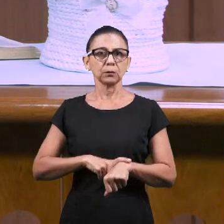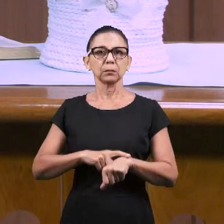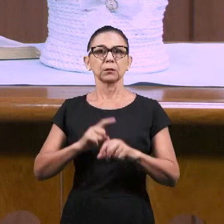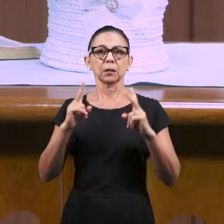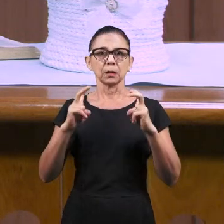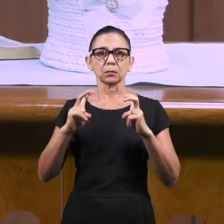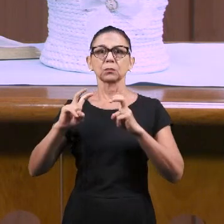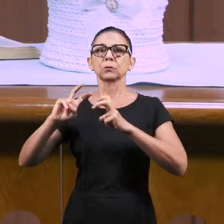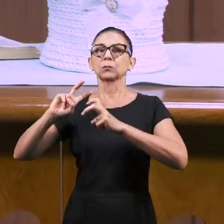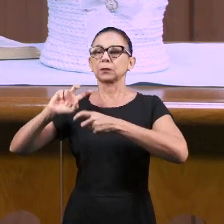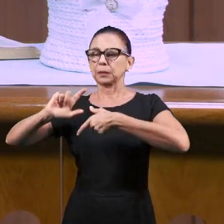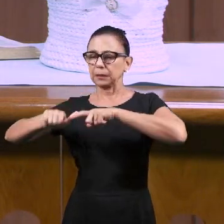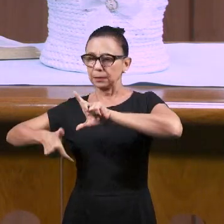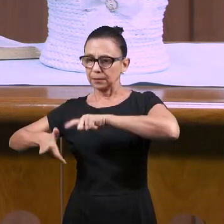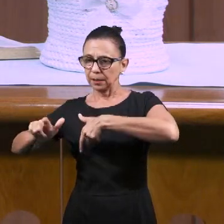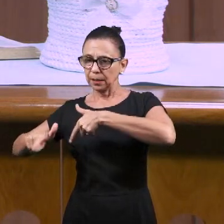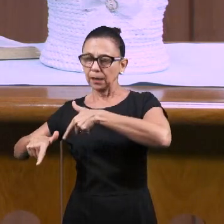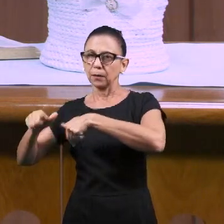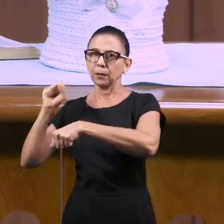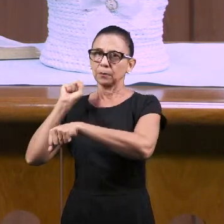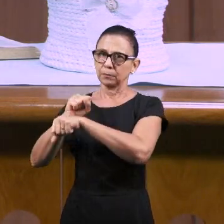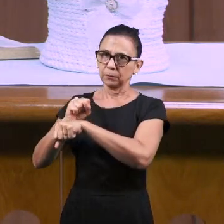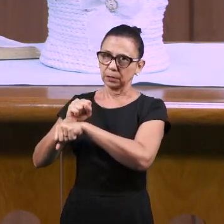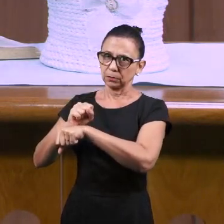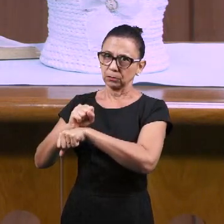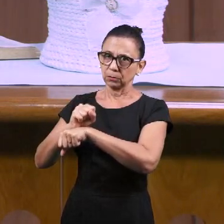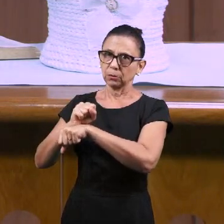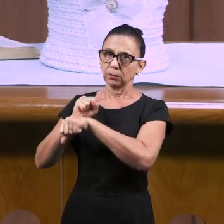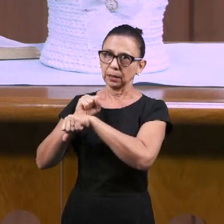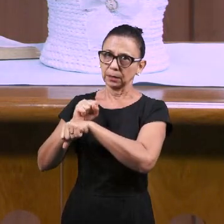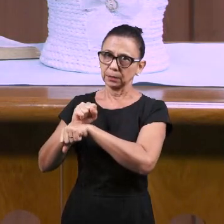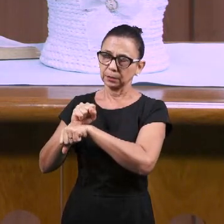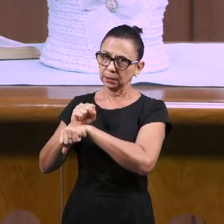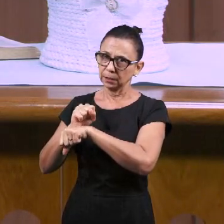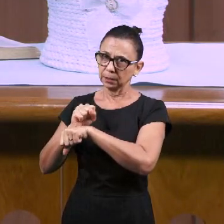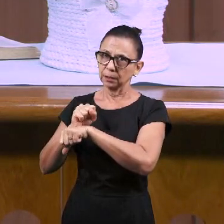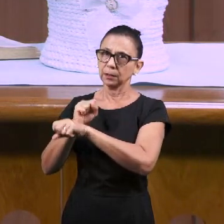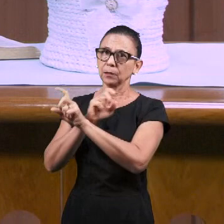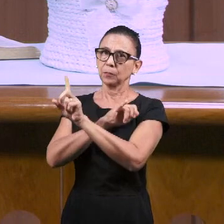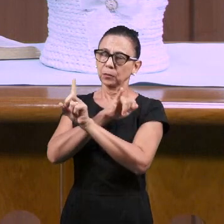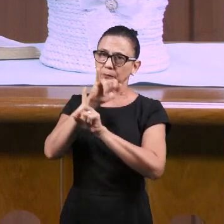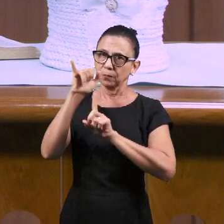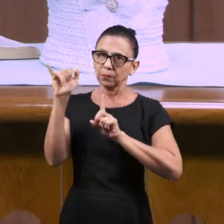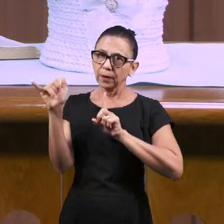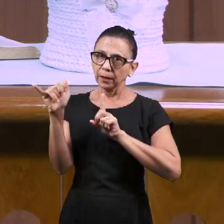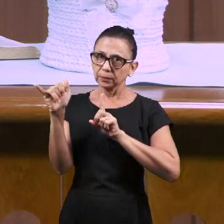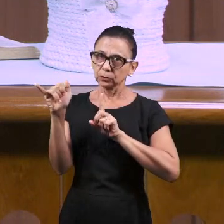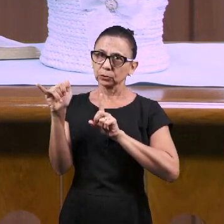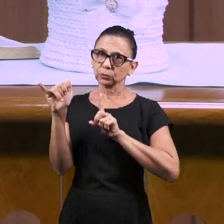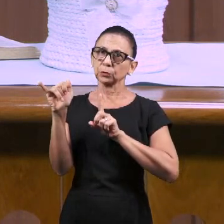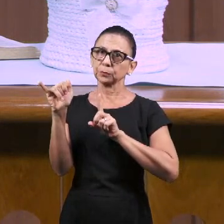à propos d'Israël. Après, on arrête dans un contexte prophétique.